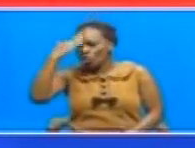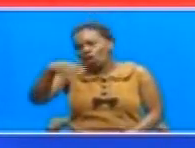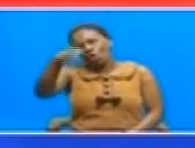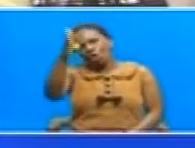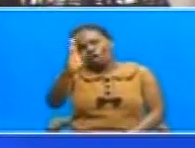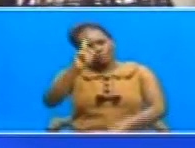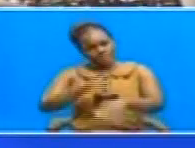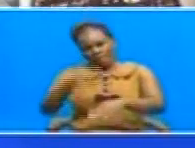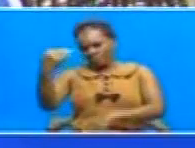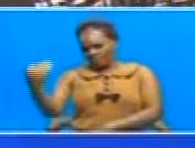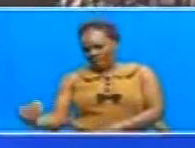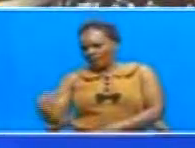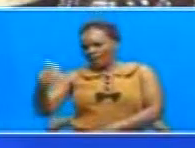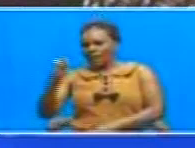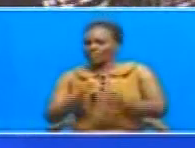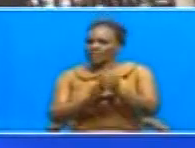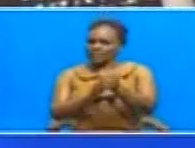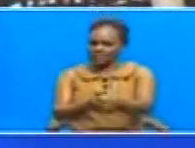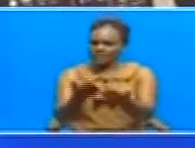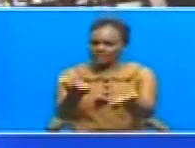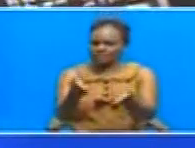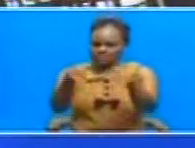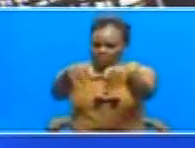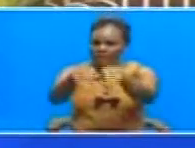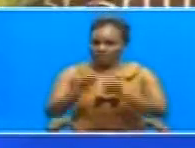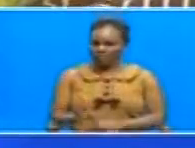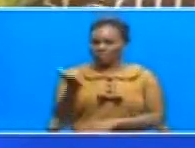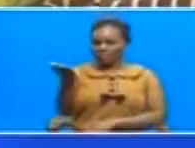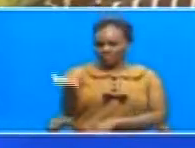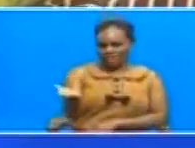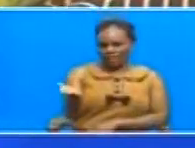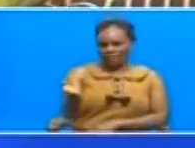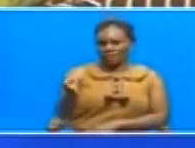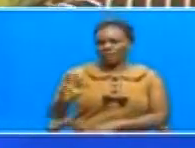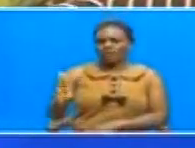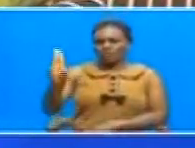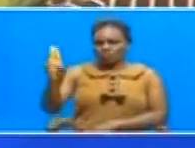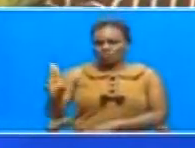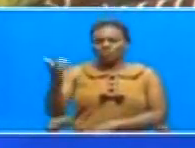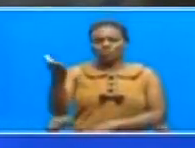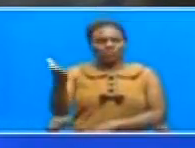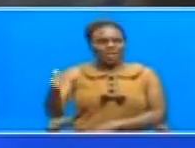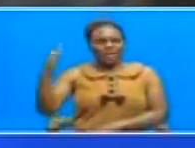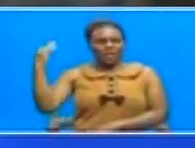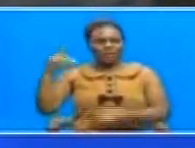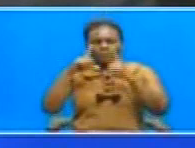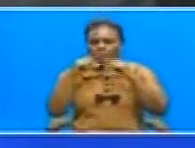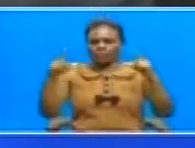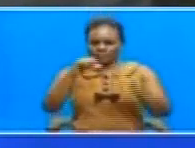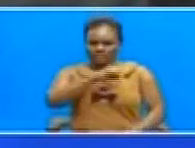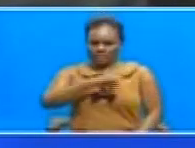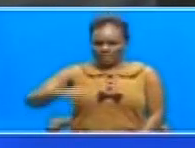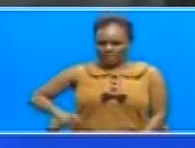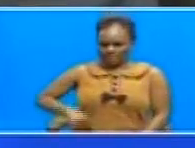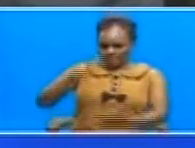ama wadogo. Viongozi wengine vile vile ambao waliwasilisha rambirambi zao, huku rais Uhuru Kenyatta katika hotuba yake iliyosomwa na seneta